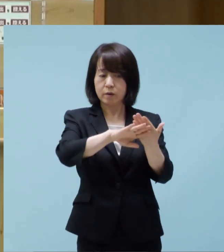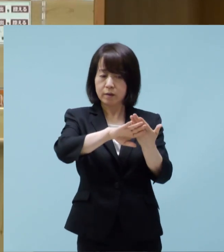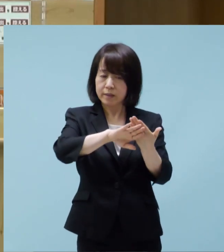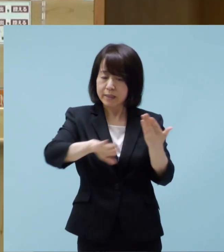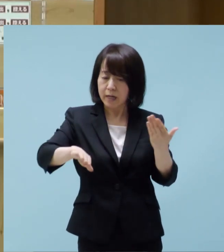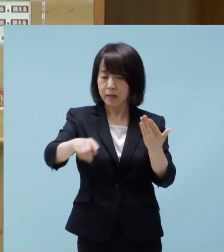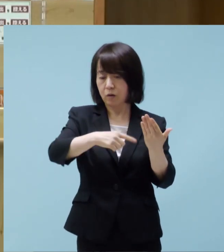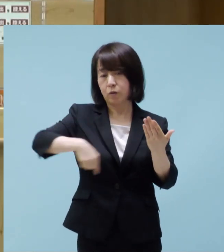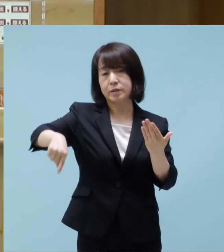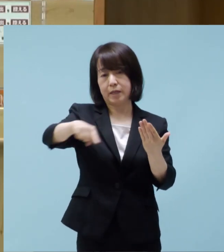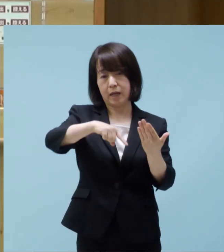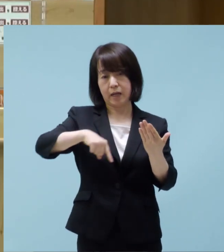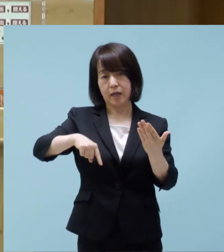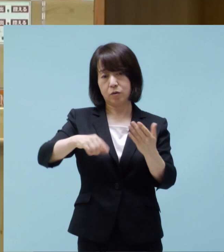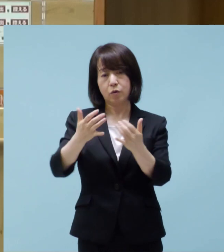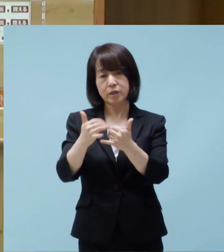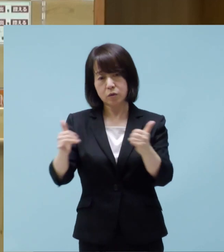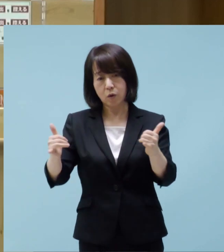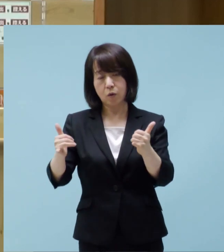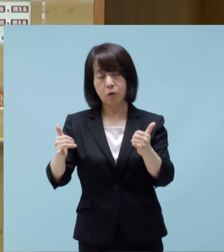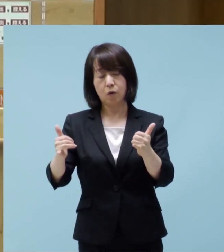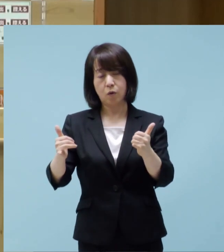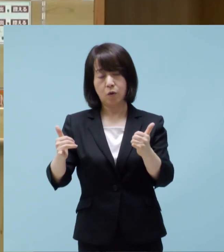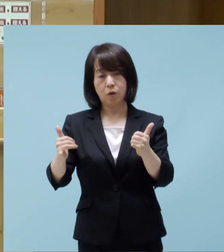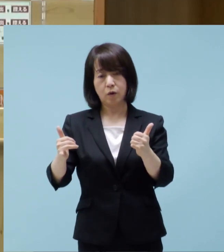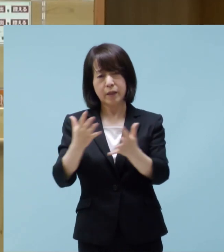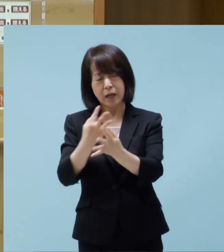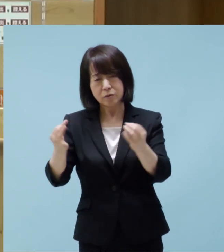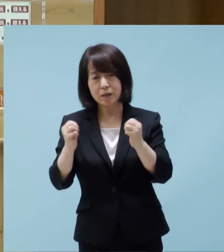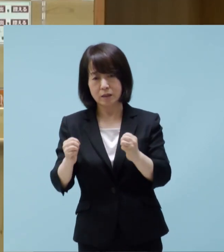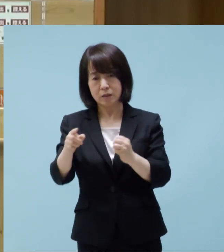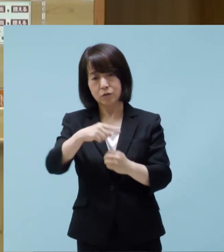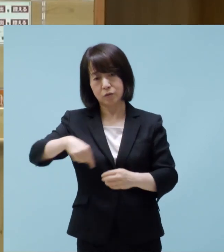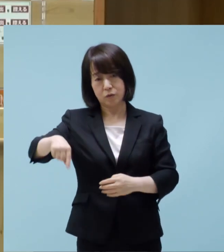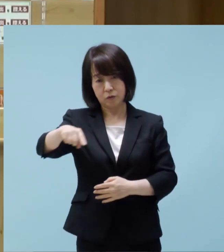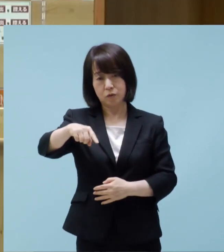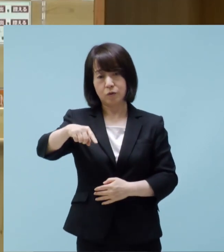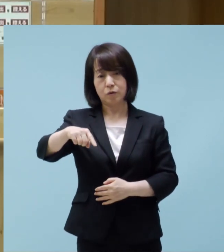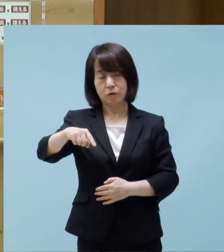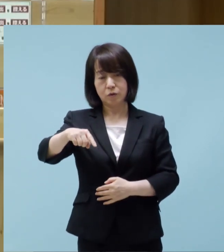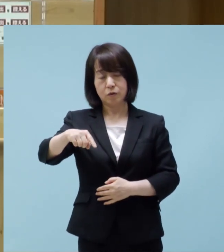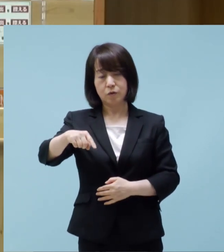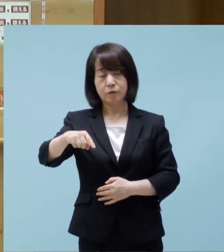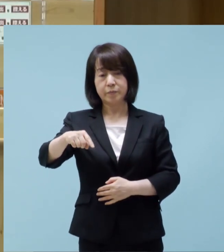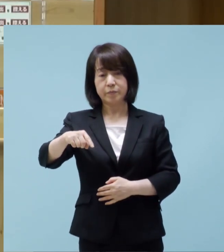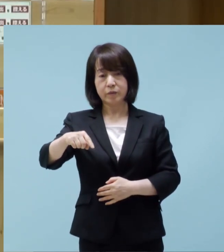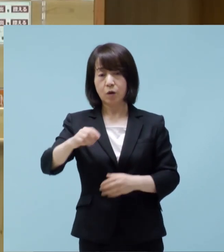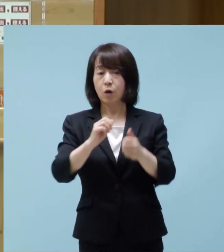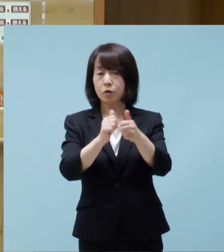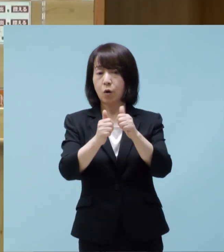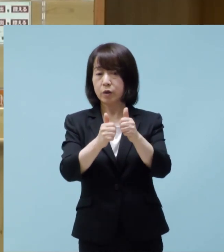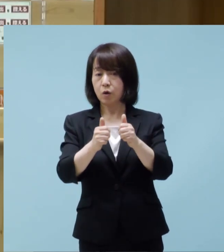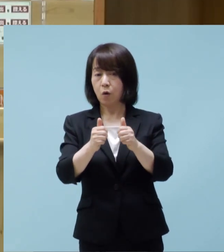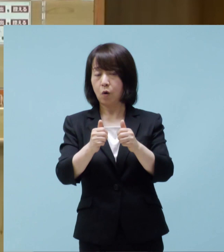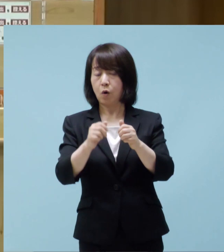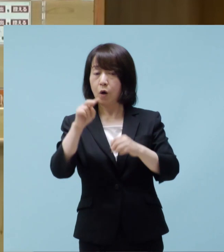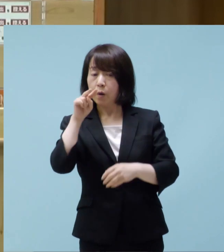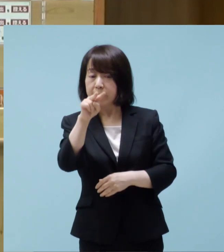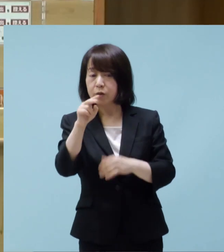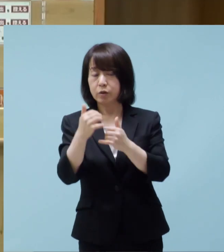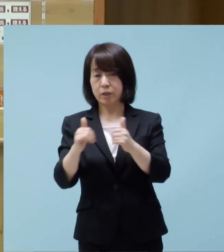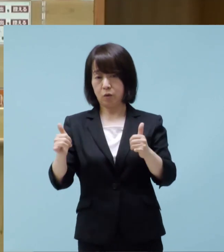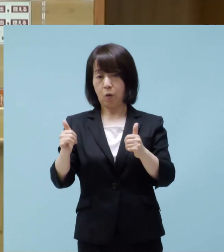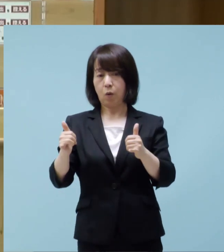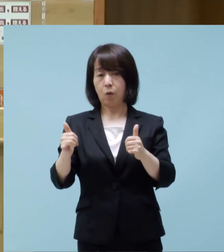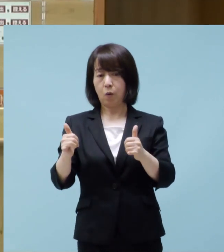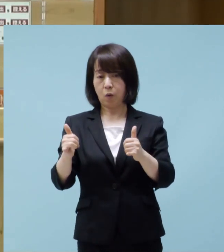が圧倒的に多いわけですよね。その感染、見る方、感染する方、お収容